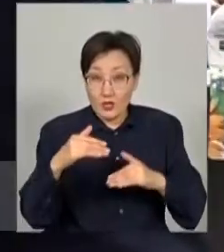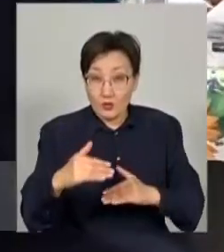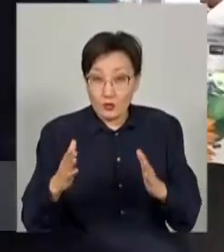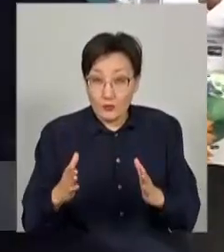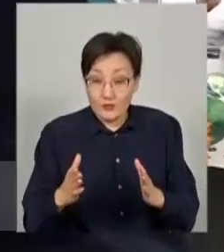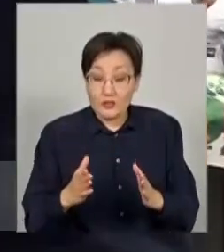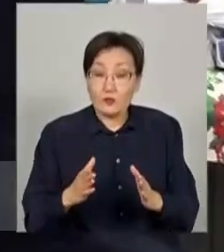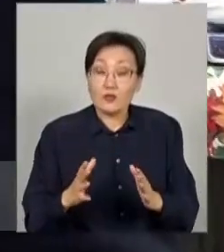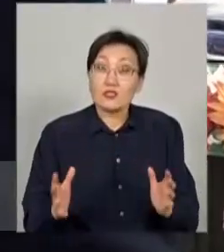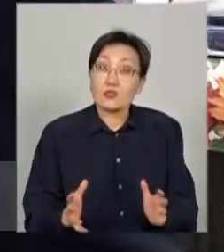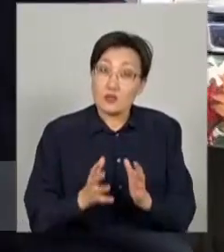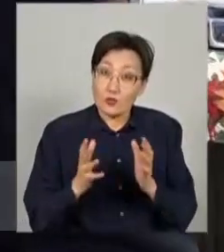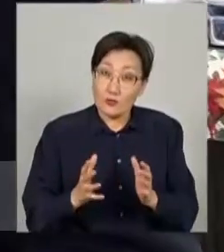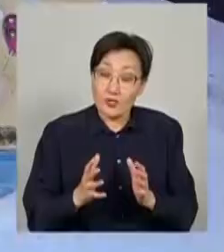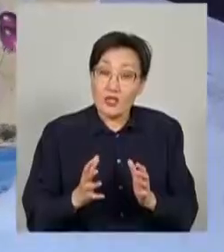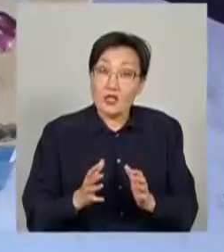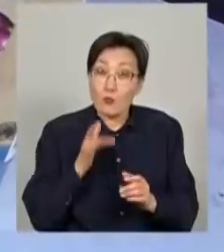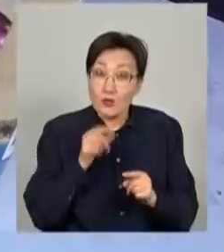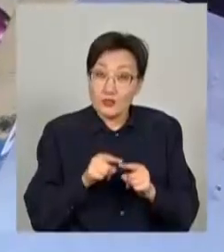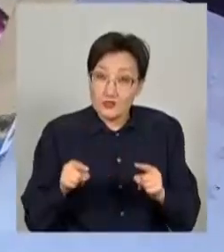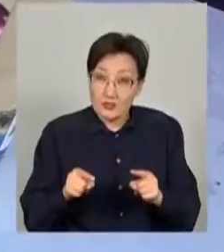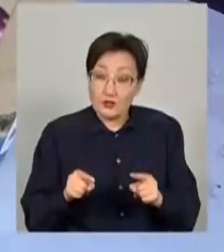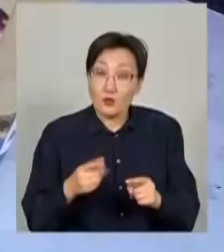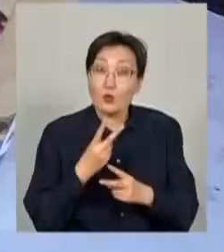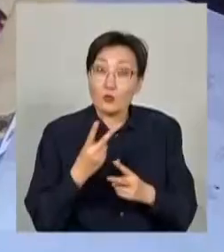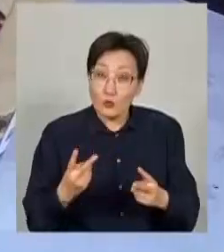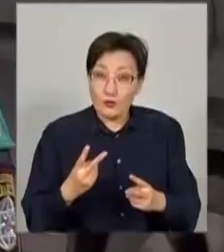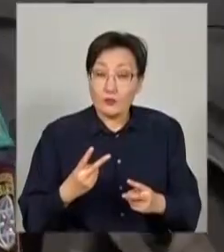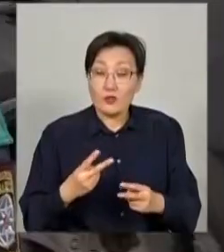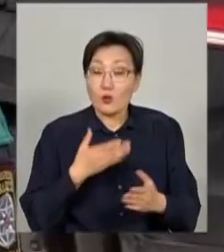бүтіндігі сақтау мерзімінің жарамдығы да маңызды, дейді мамандар.